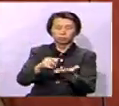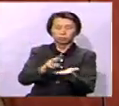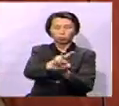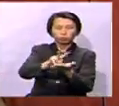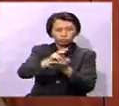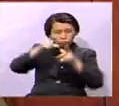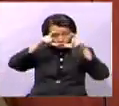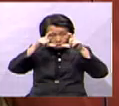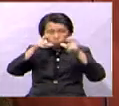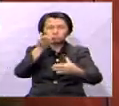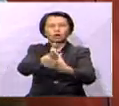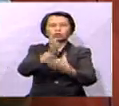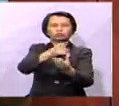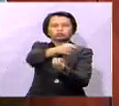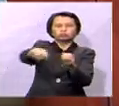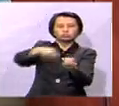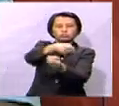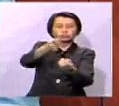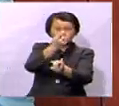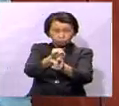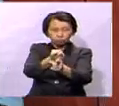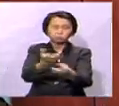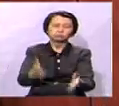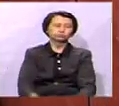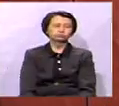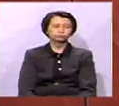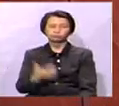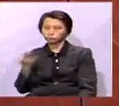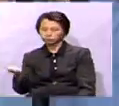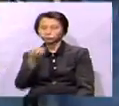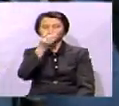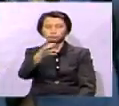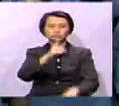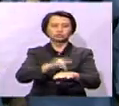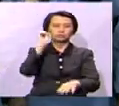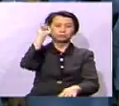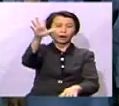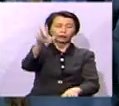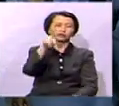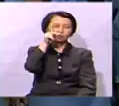mengganggu lah. Beliau bercakap kepada pemberita di Baling Kedah.